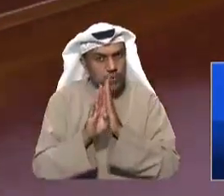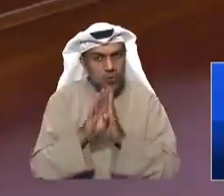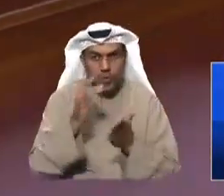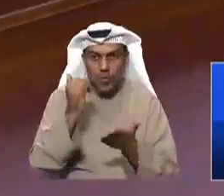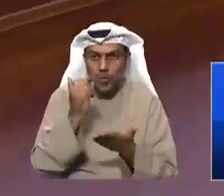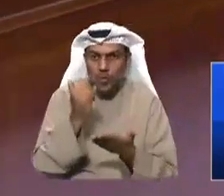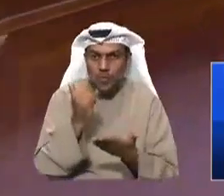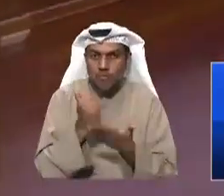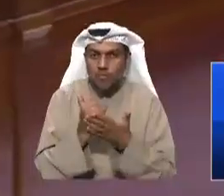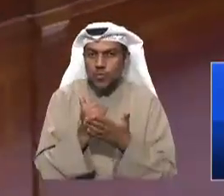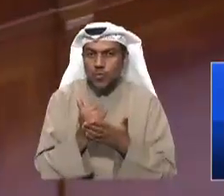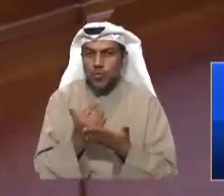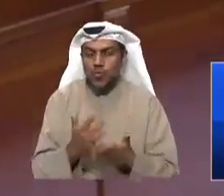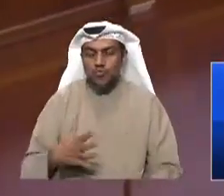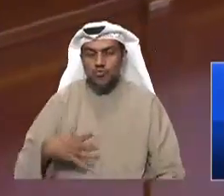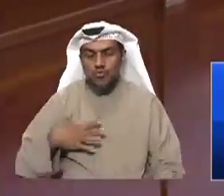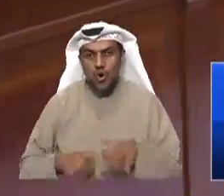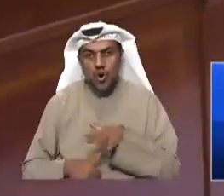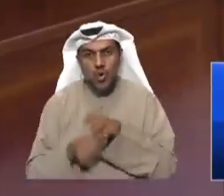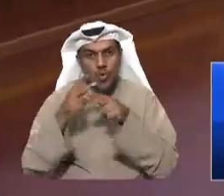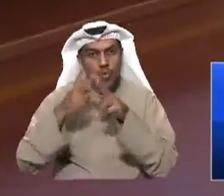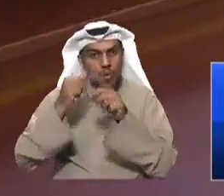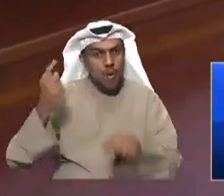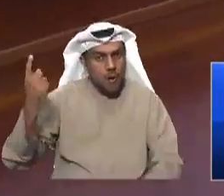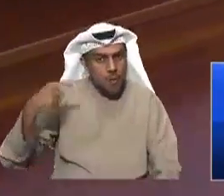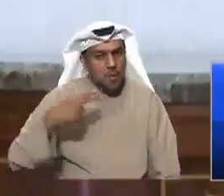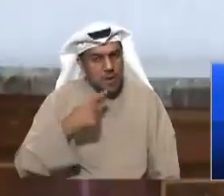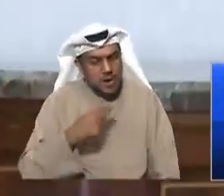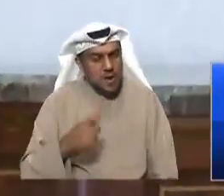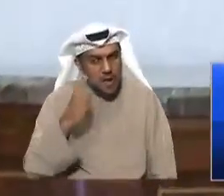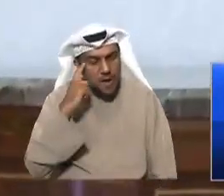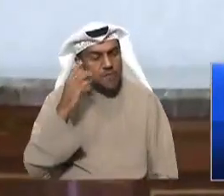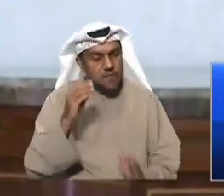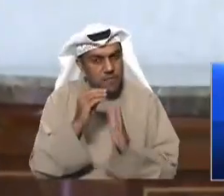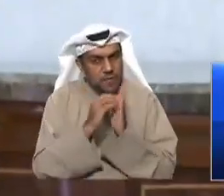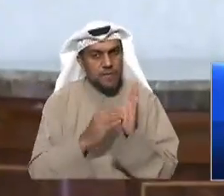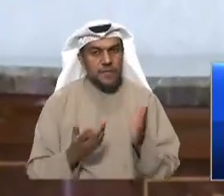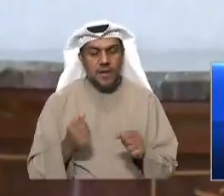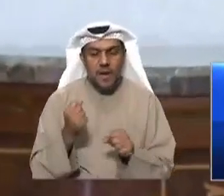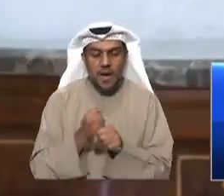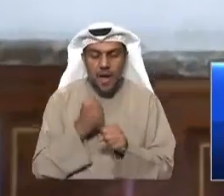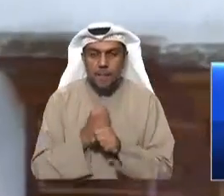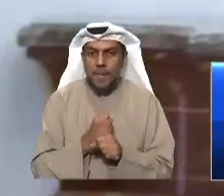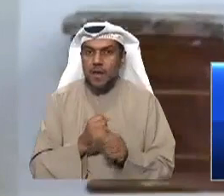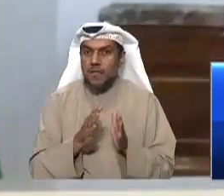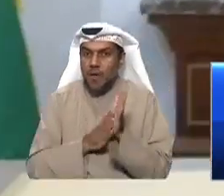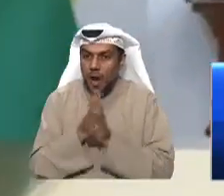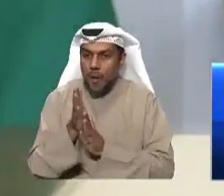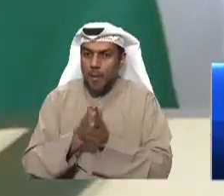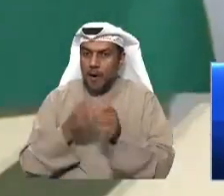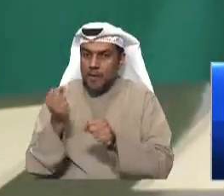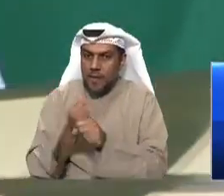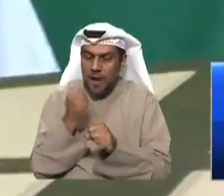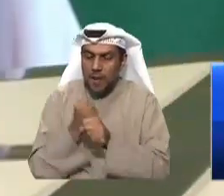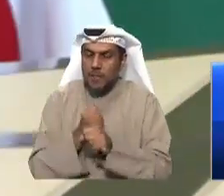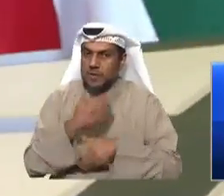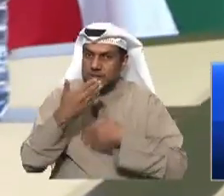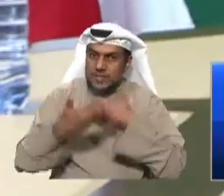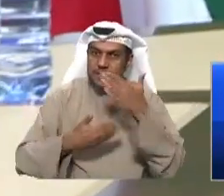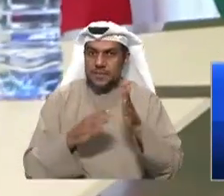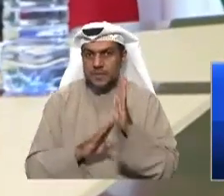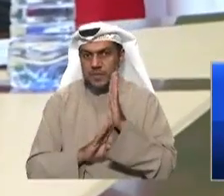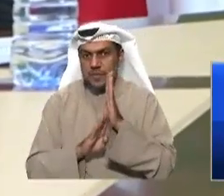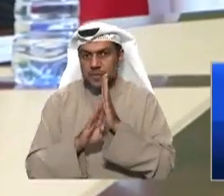والرؤى وتعزيز عناصر ومضامين الدبلوماسية الكويتية، وحثهم على الدفع بوتيرة العمل بما